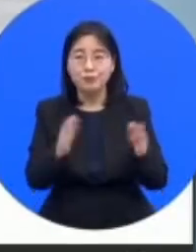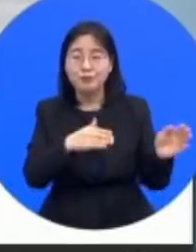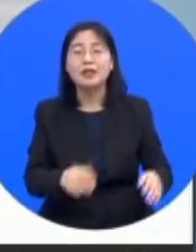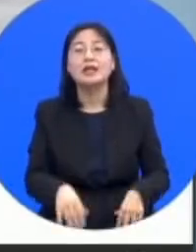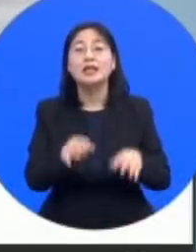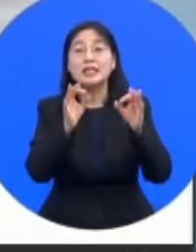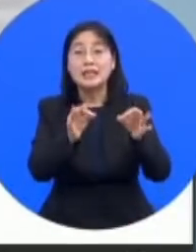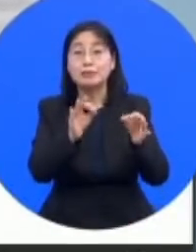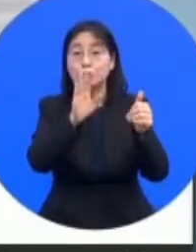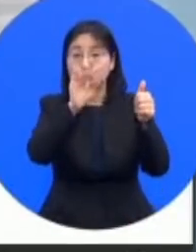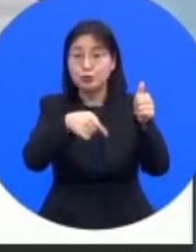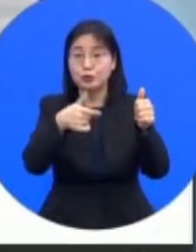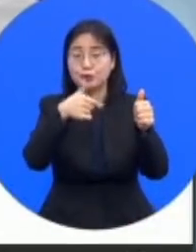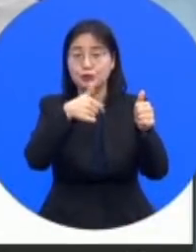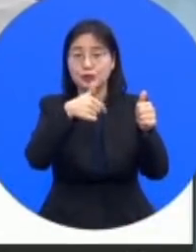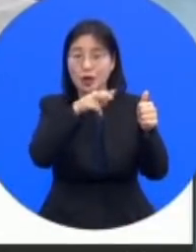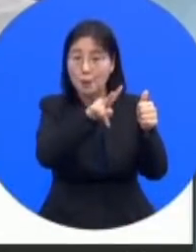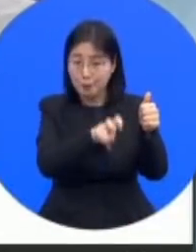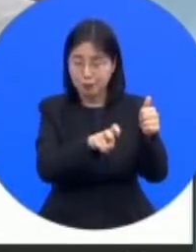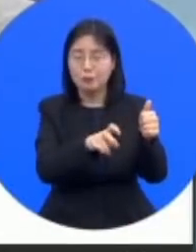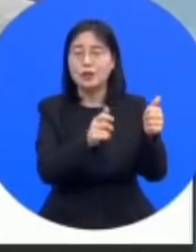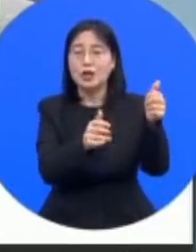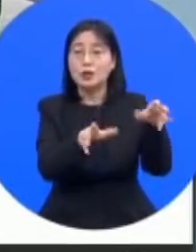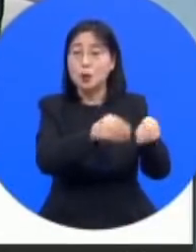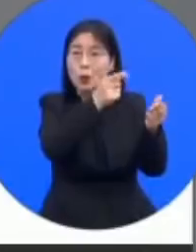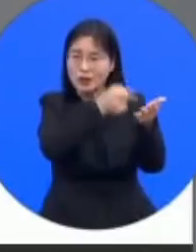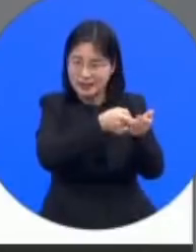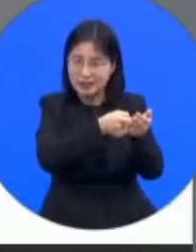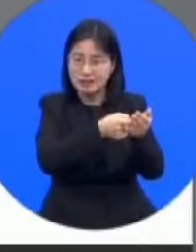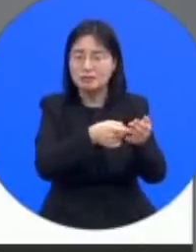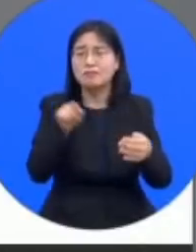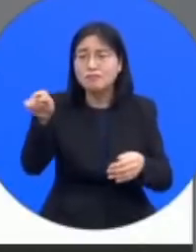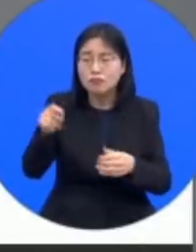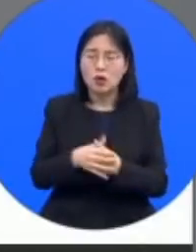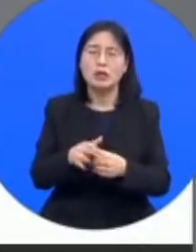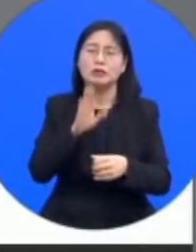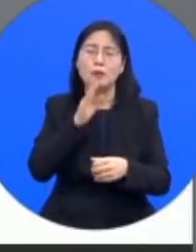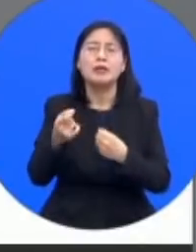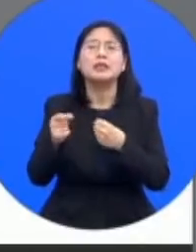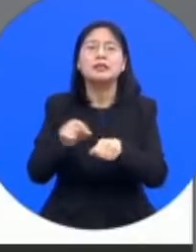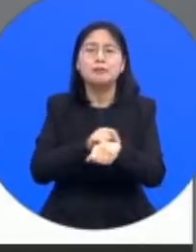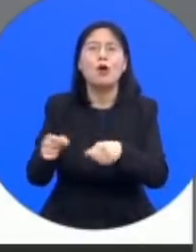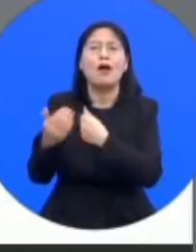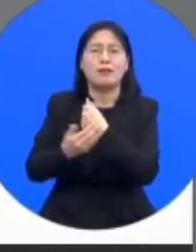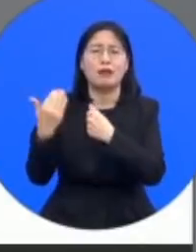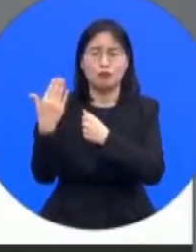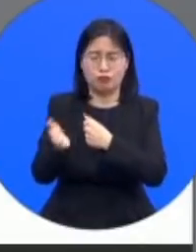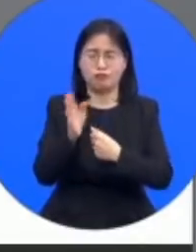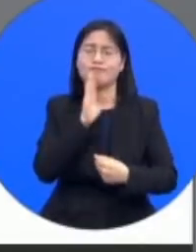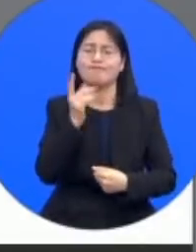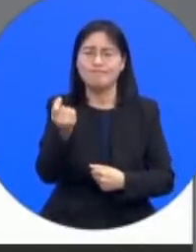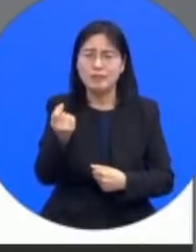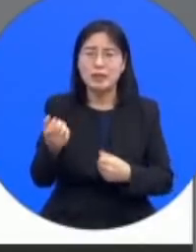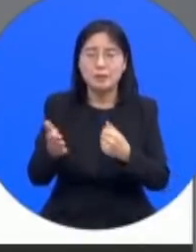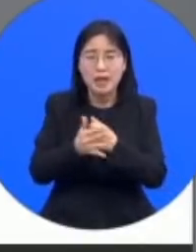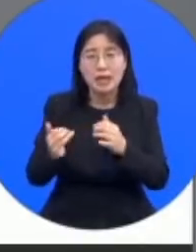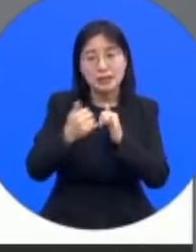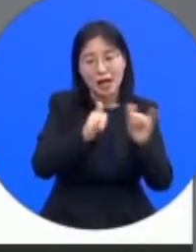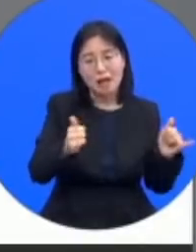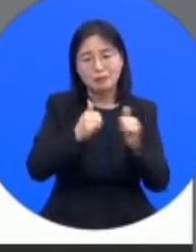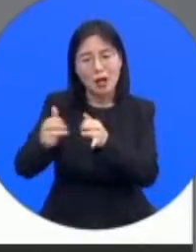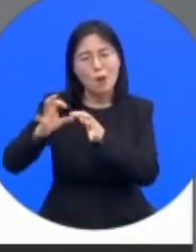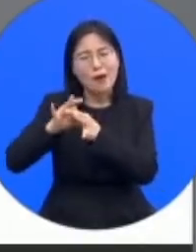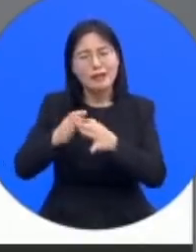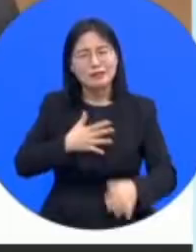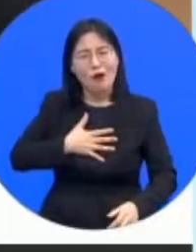하더라도 너무 인정해 지나쳤다 근데 생각이 들고 이것은 특혜 해당하는 그런 의혹이 기 때문에 분명하게 밝힐 필요가 있다 이건 너무 정론